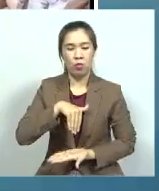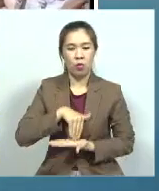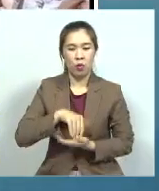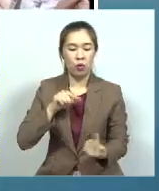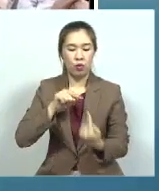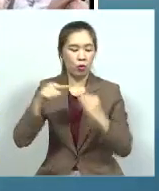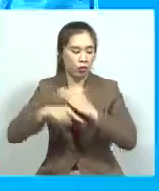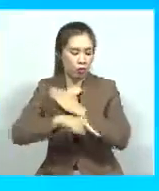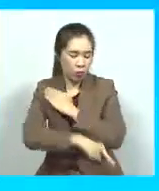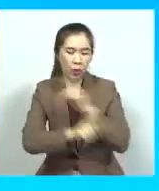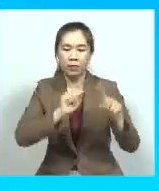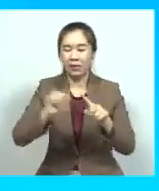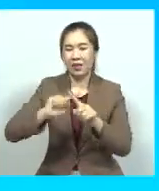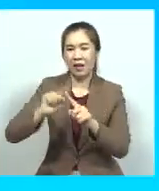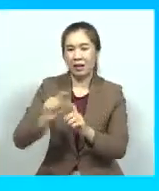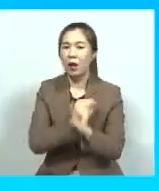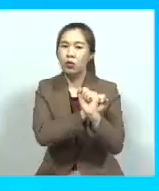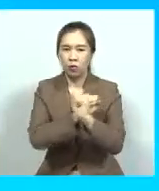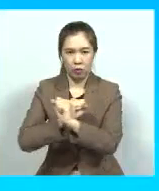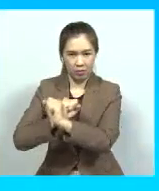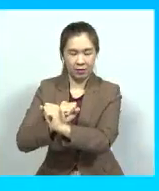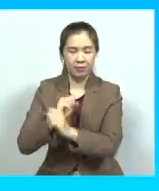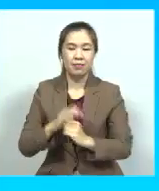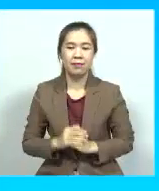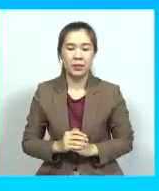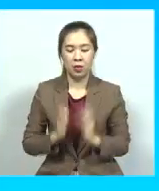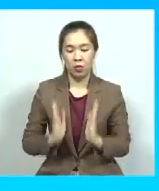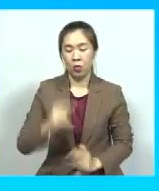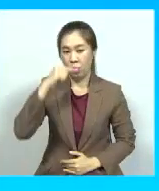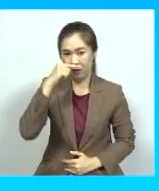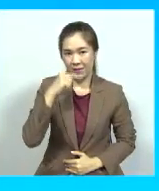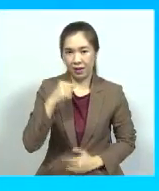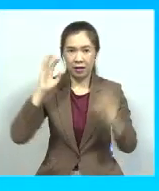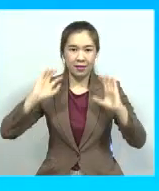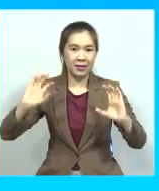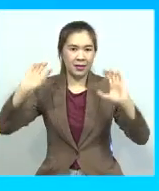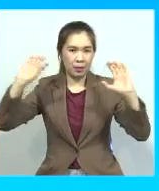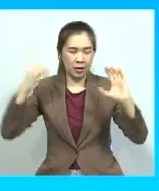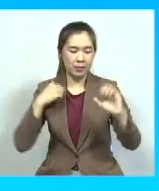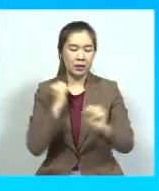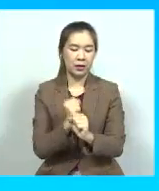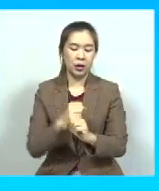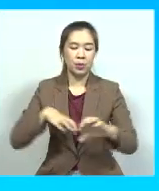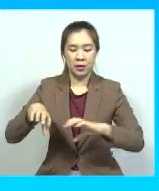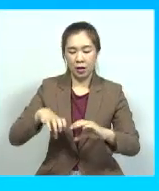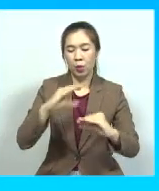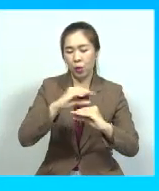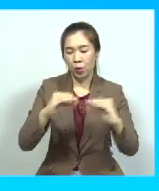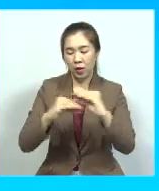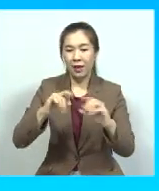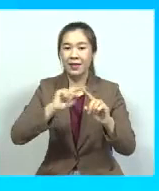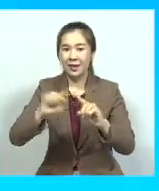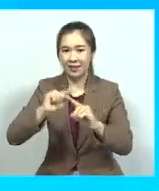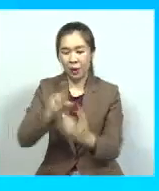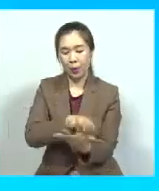ต้านการทุจริตทุกรูปแบบเพื่อเป็นการตอกย้ำเจตนารมณ์ของคนไทยค่ะรัฐบาลก็ได้มีการดำเนินการในโครงการต่างๆนะ